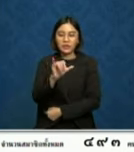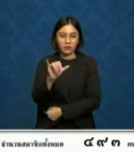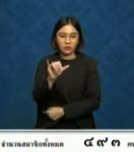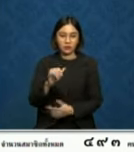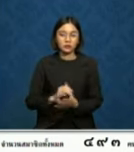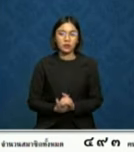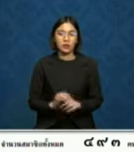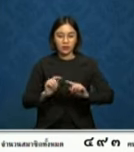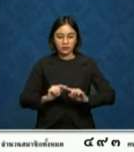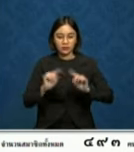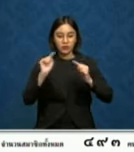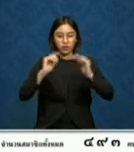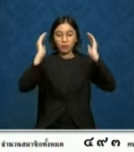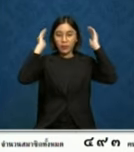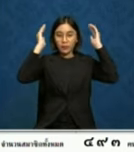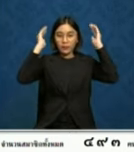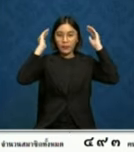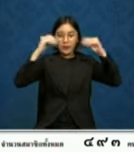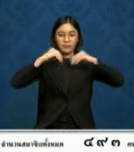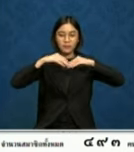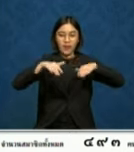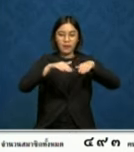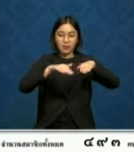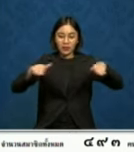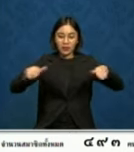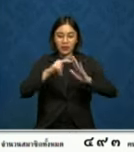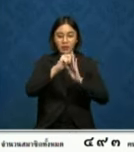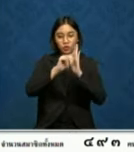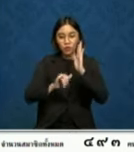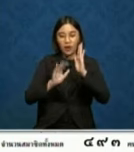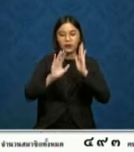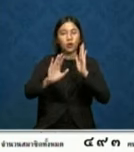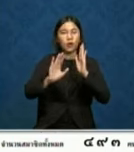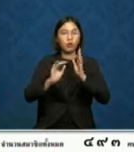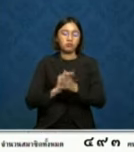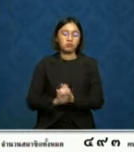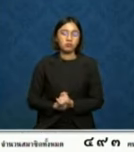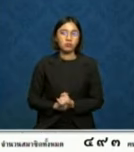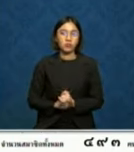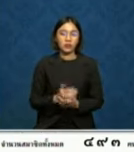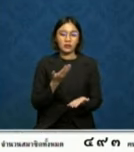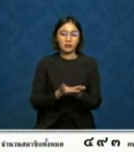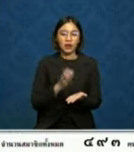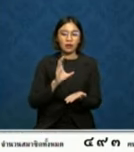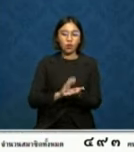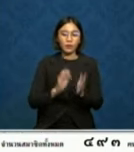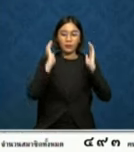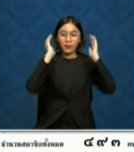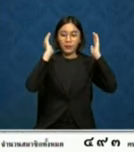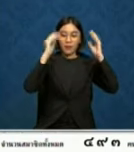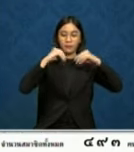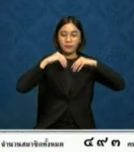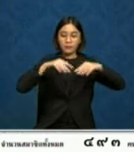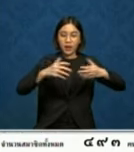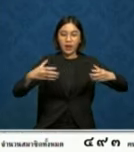ซ้ำแต่เป็นการโฆษณามาตรการและนโยบายของท่านเฉยๆงบในส่วนของโฆษณาสินค้าให้กับกลุ่มเป้าหมายของ